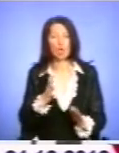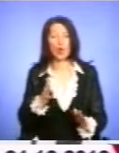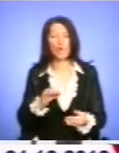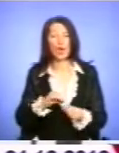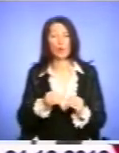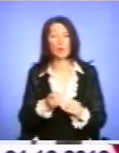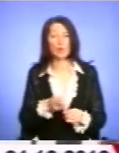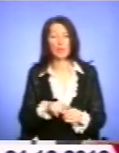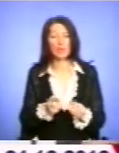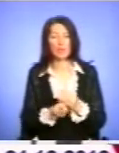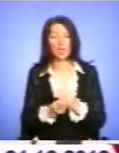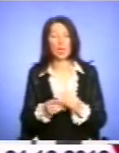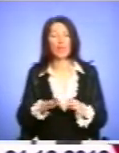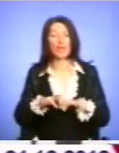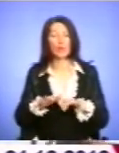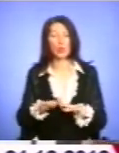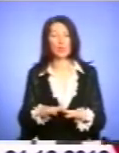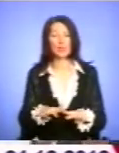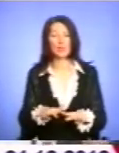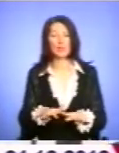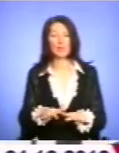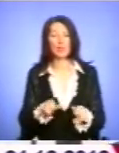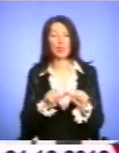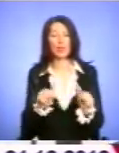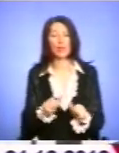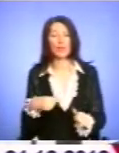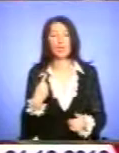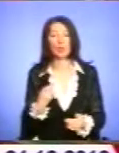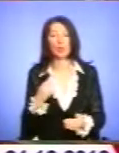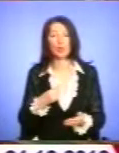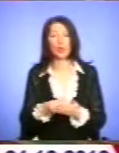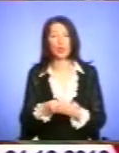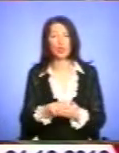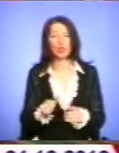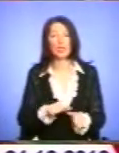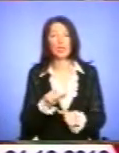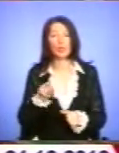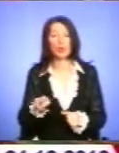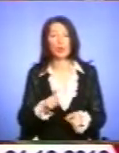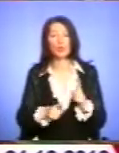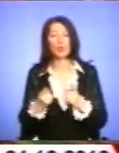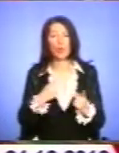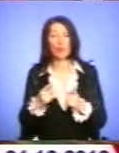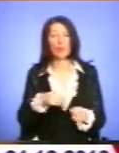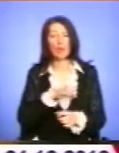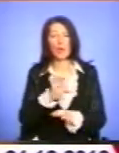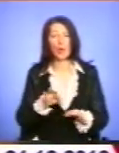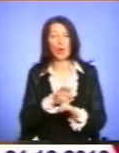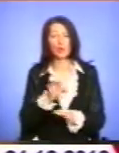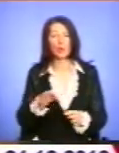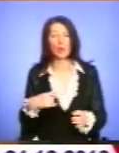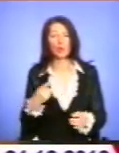проблем, які виникали в процесі формування обласного бюджету. Окрім того, під час обговорення проекту обласного